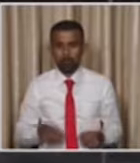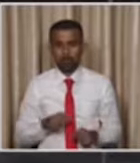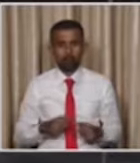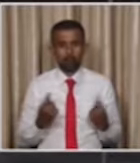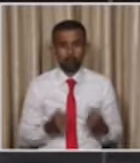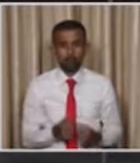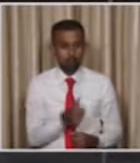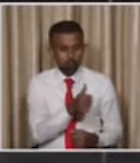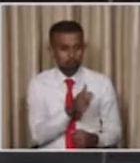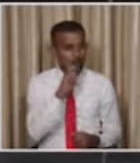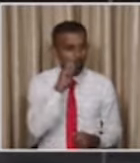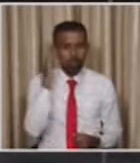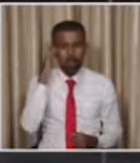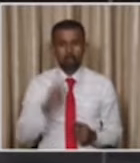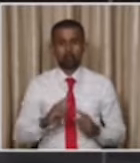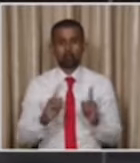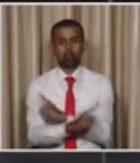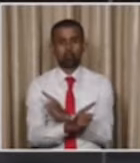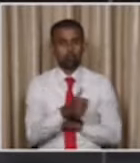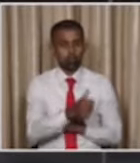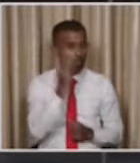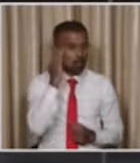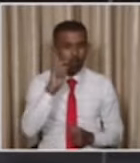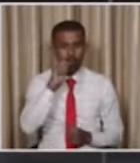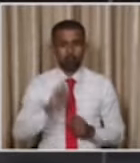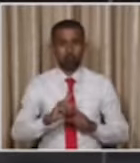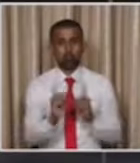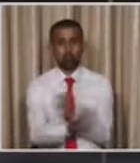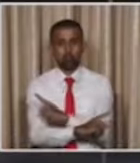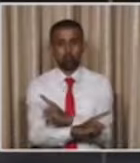මේ හොඳට ඉන්න කොල්ල කෙල්ලෙක් කරන්න යනවා. හොඳට ඉන්න කෙල්ල කොල්ලෙක් කරන්න යනවා.